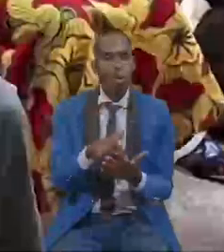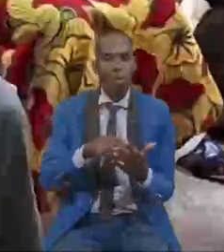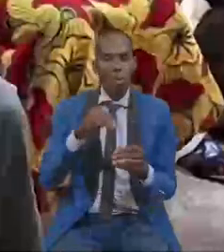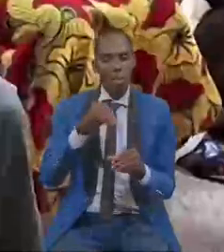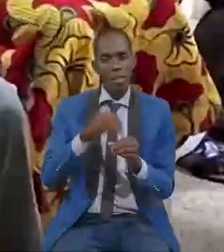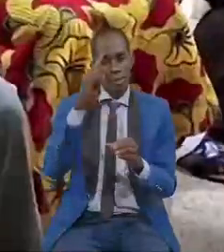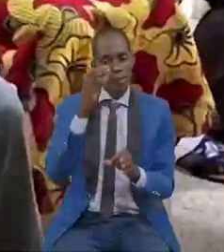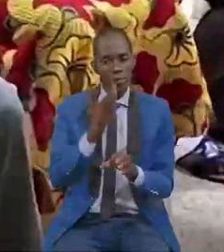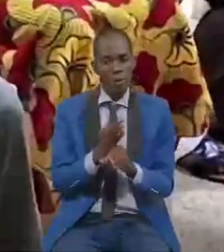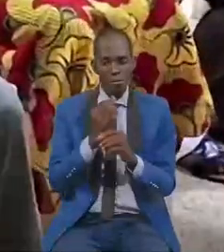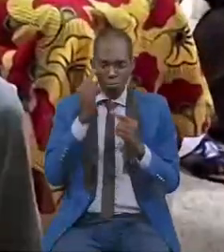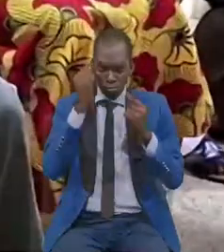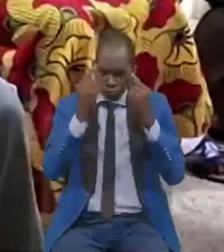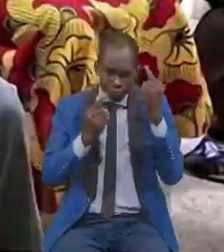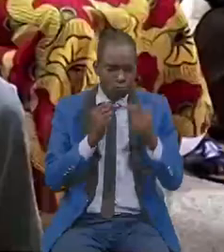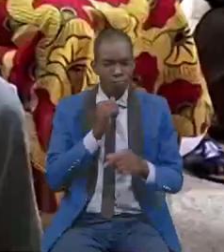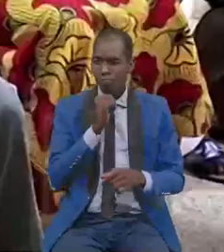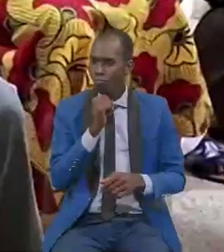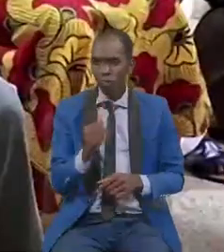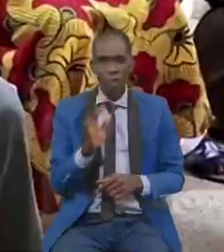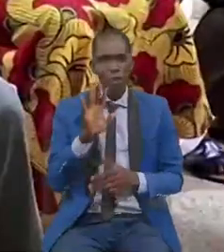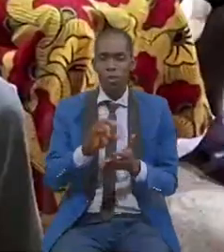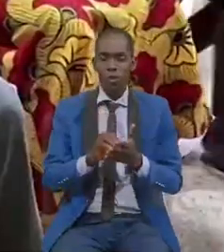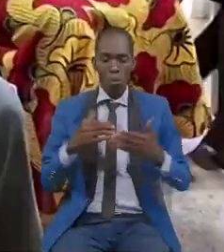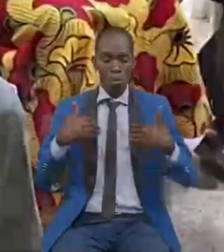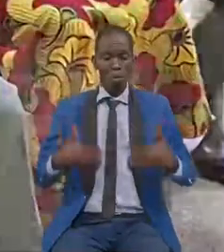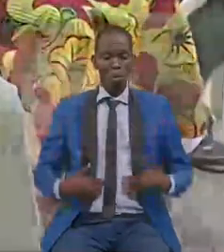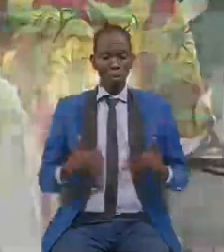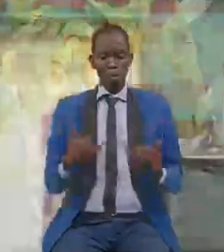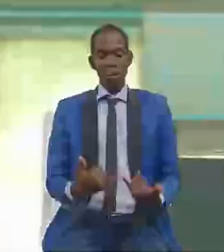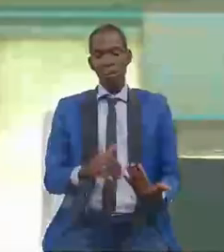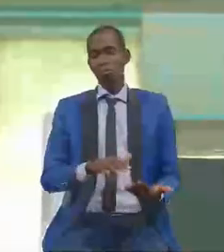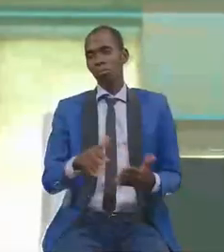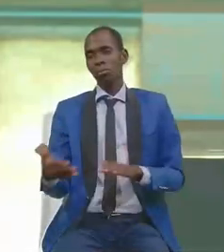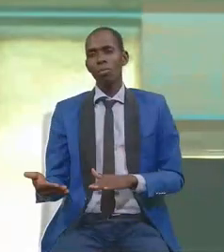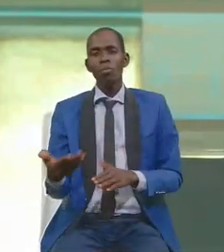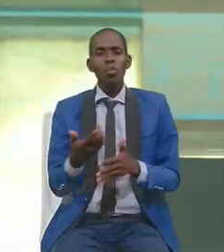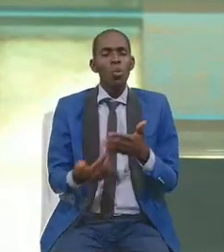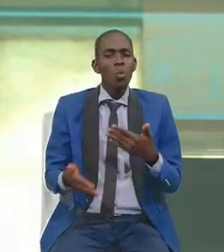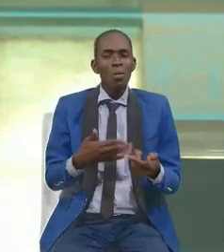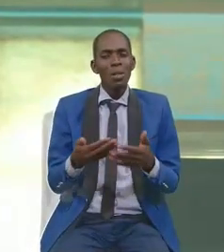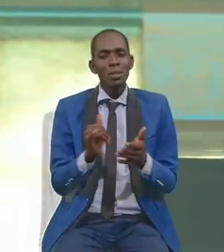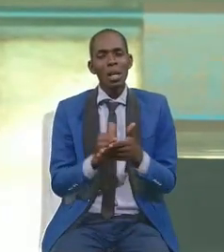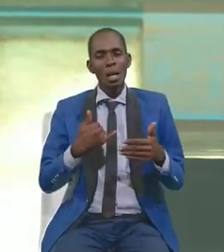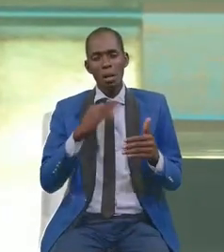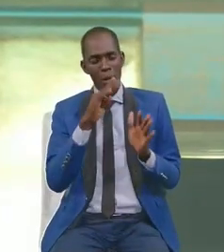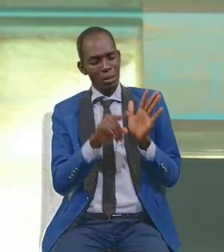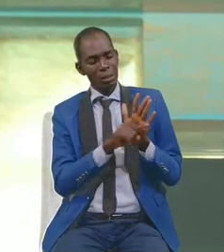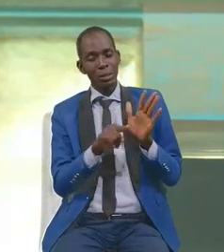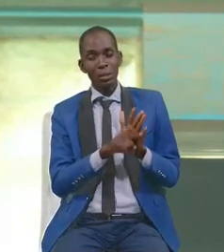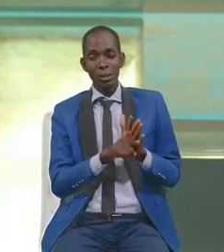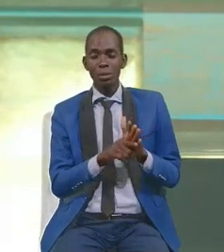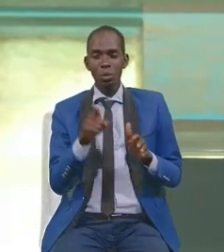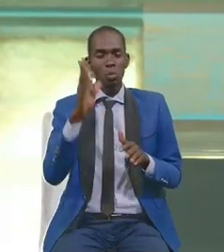ne considéra point que son corps était déjà usé. Quel que soit ce qui était négatif, vous n'allez pas le